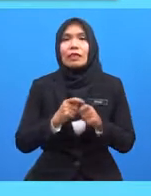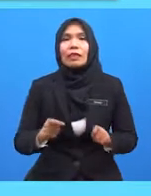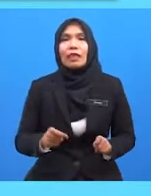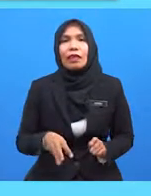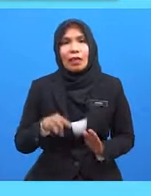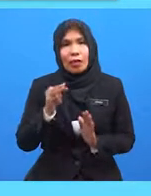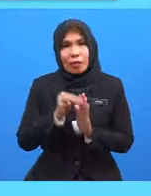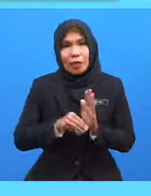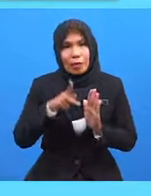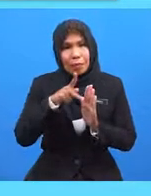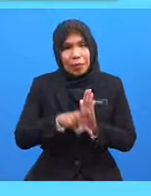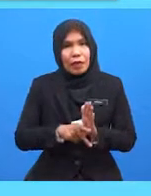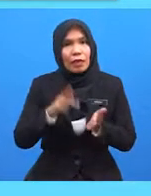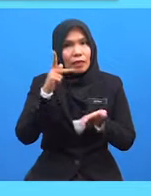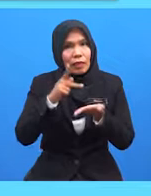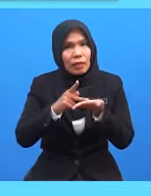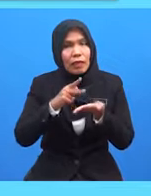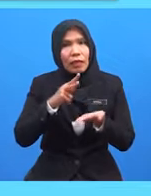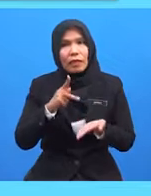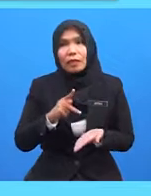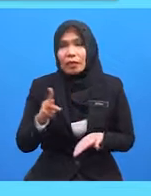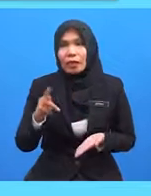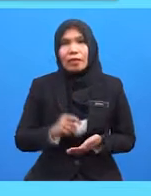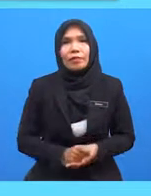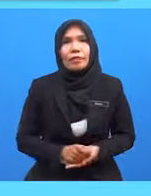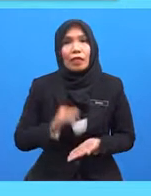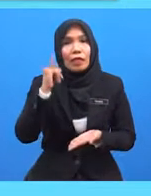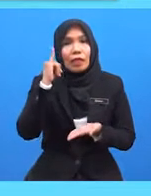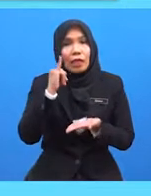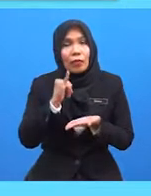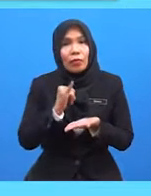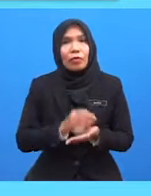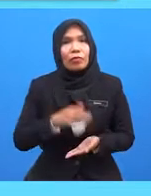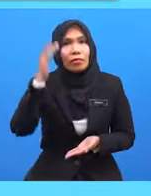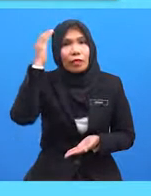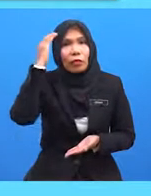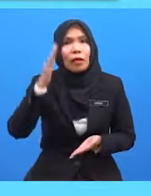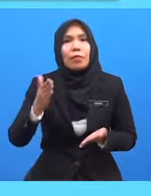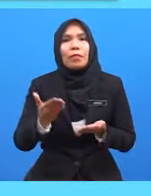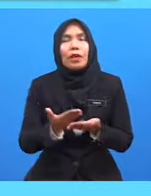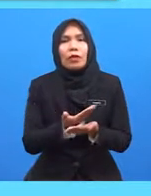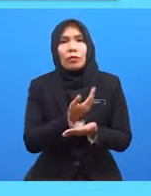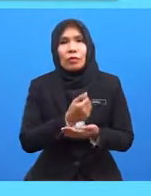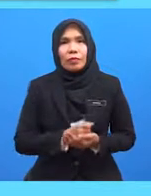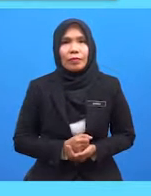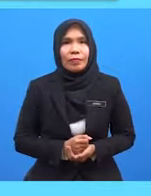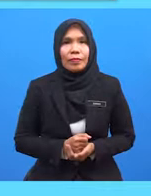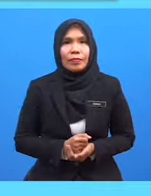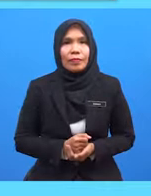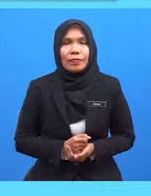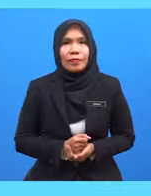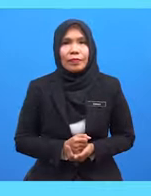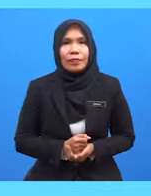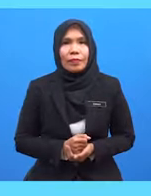dengan ilmu, fikiran, adat istiadat, undang-undang, peraturan dan